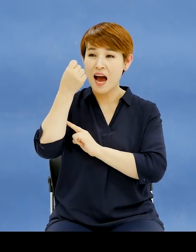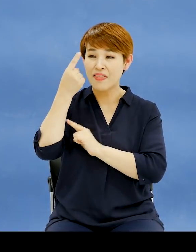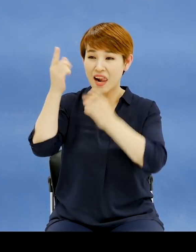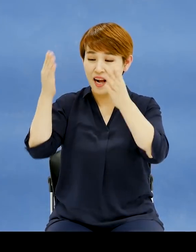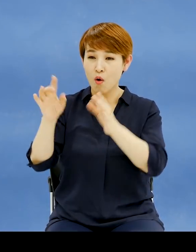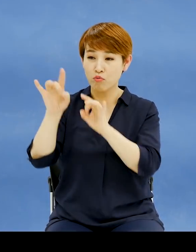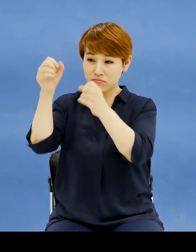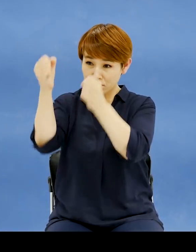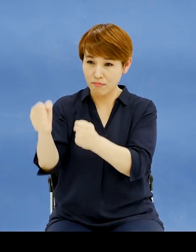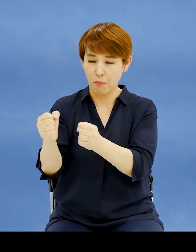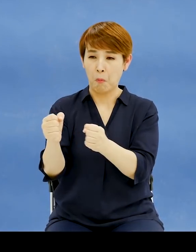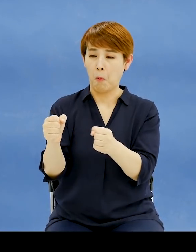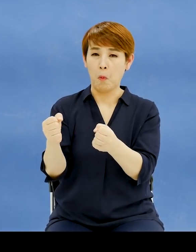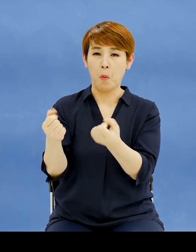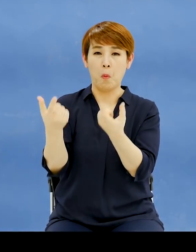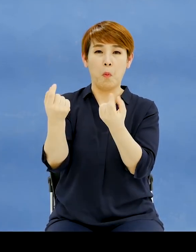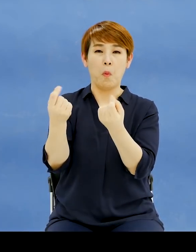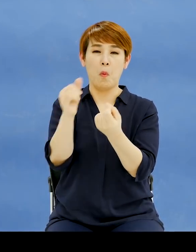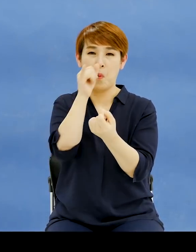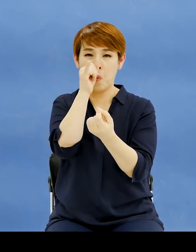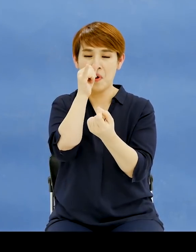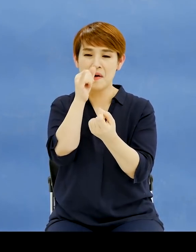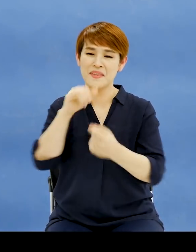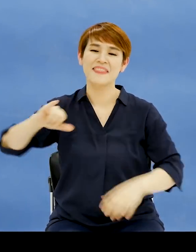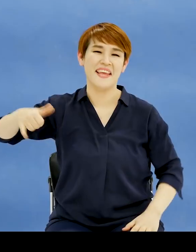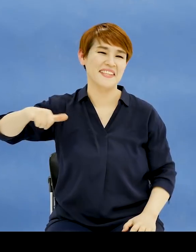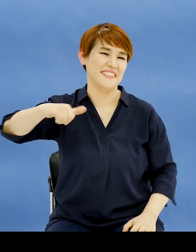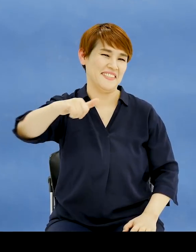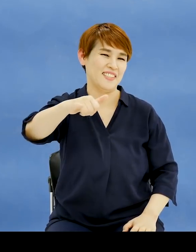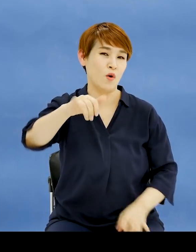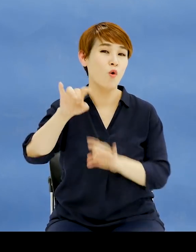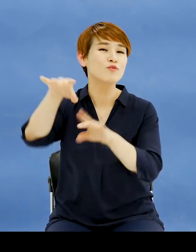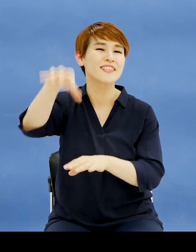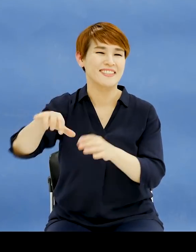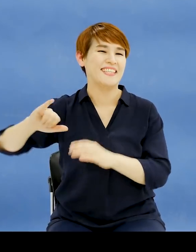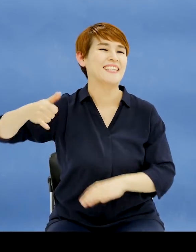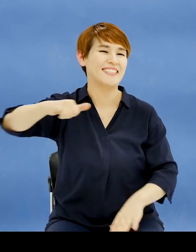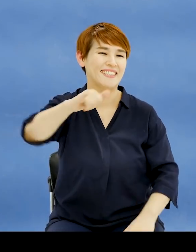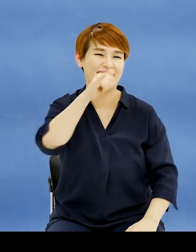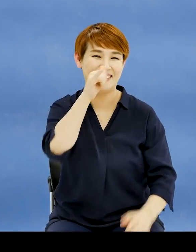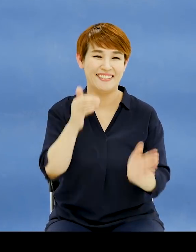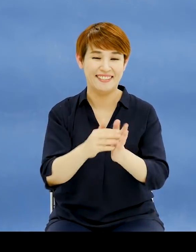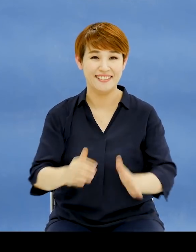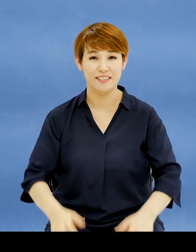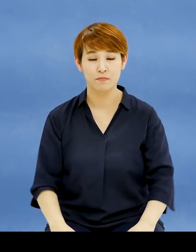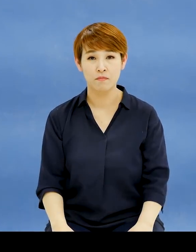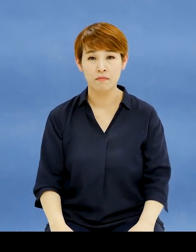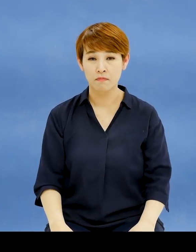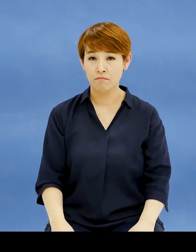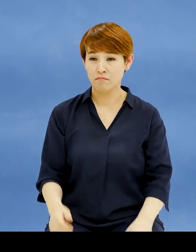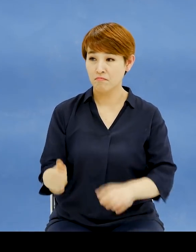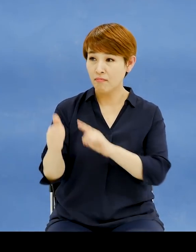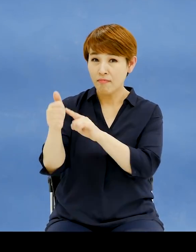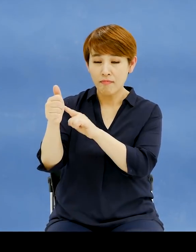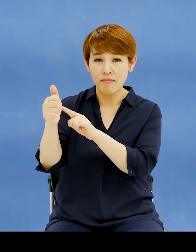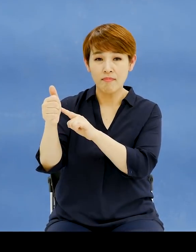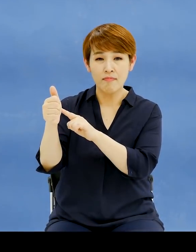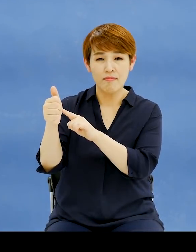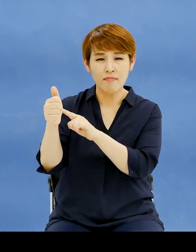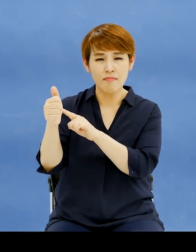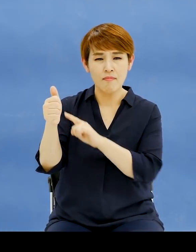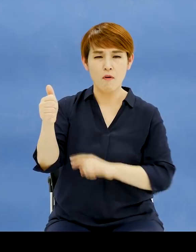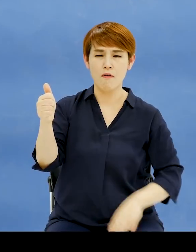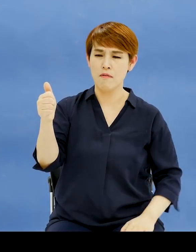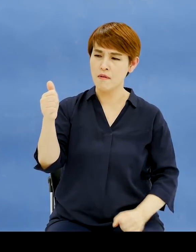예. 그래서 호주에서 좀 데이트를 하게 됐죠. 혹시 그 목사님 뵙고